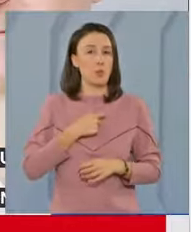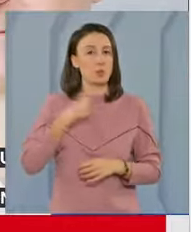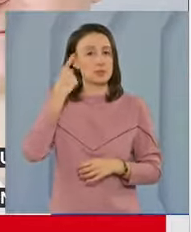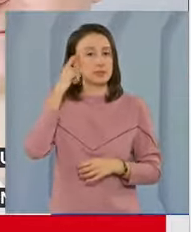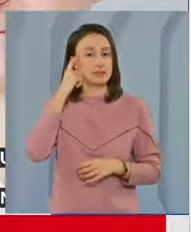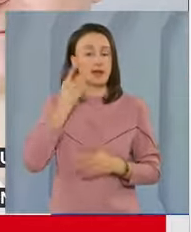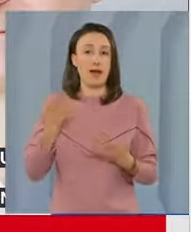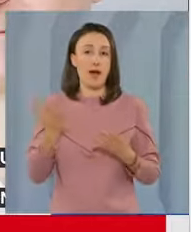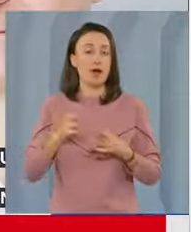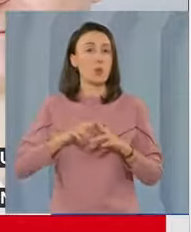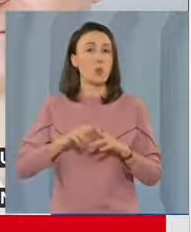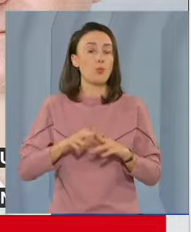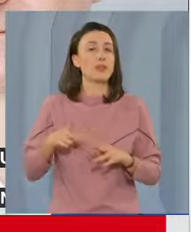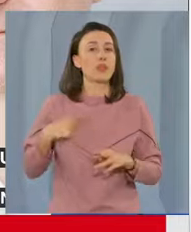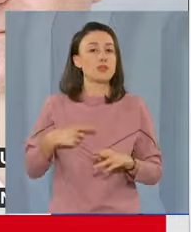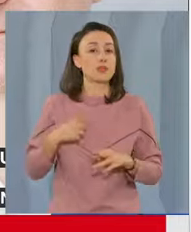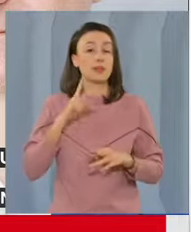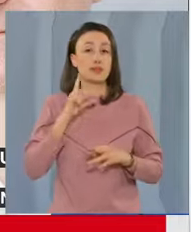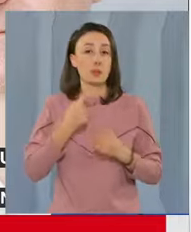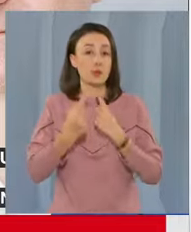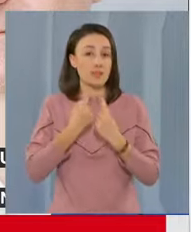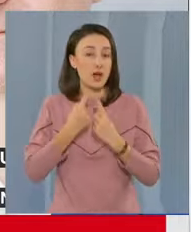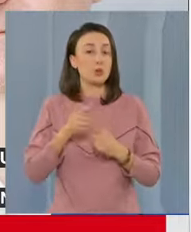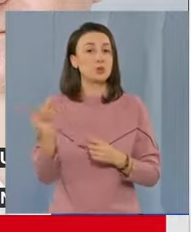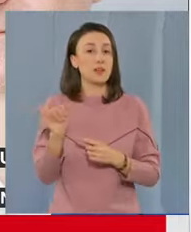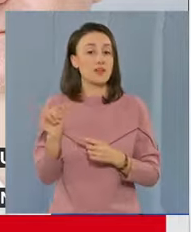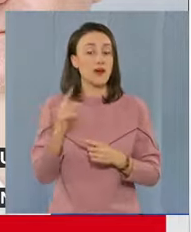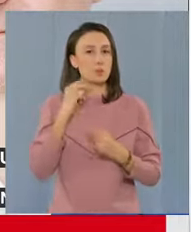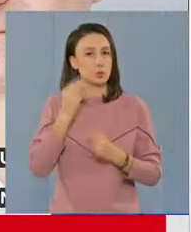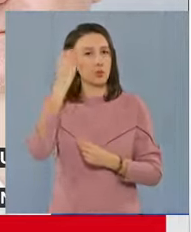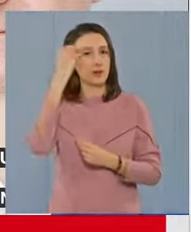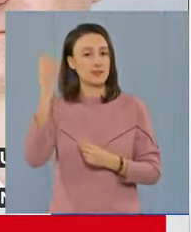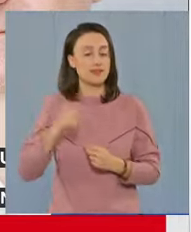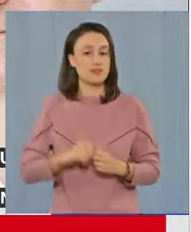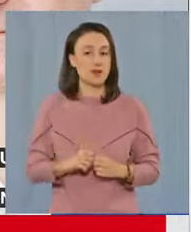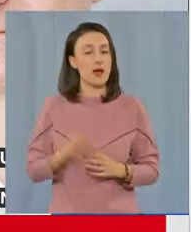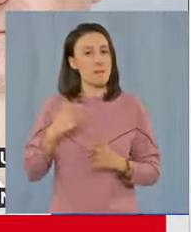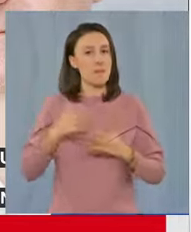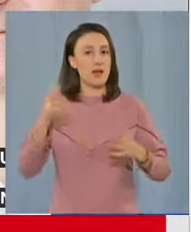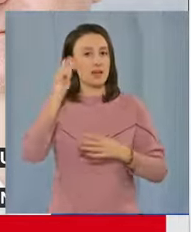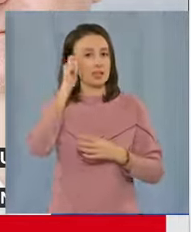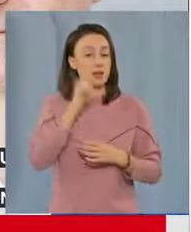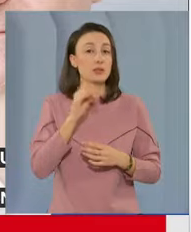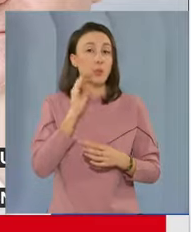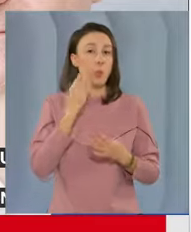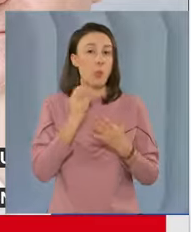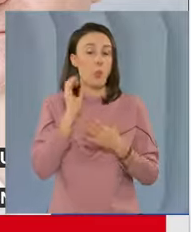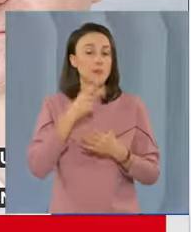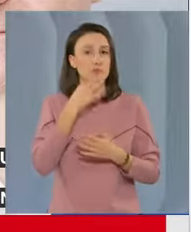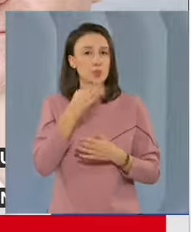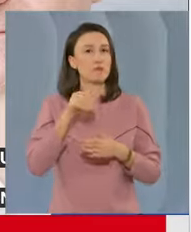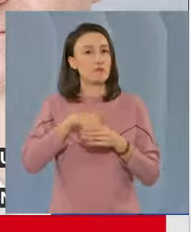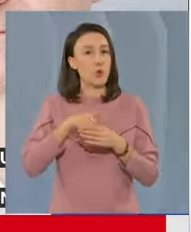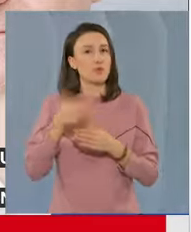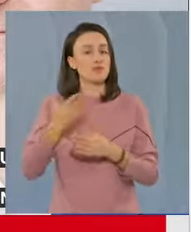este, care ar trebui să fie dialogul cu cineva de bună credință, că am mare respect pentru oamenii care spun că vor să-l voteze